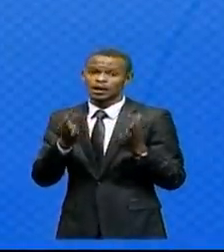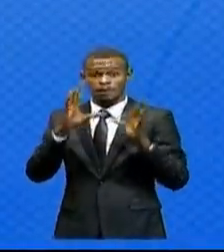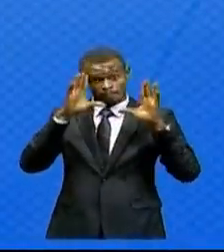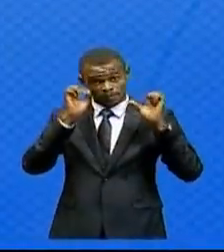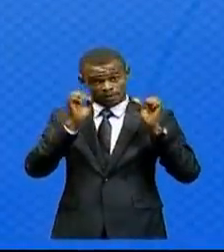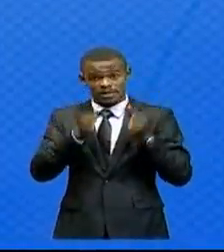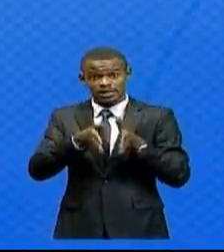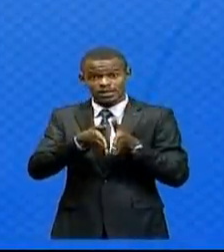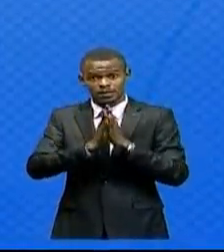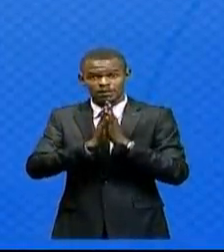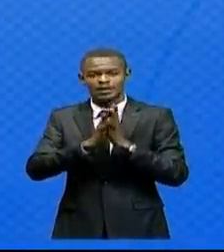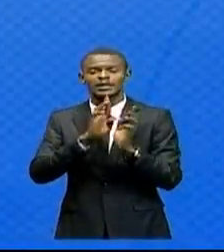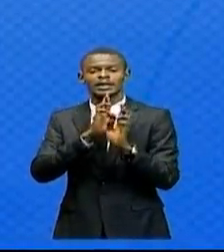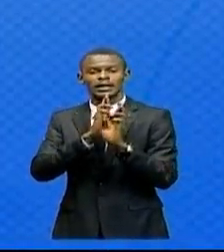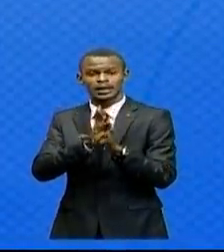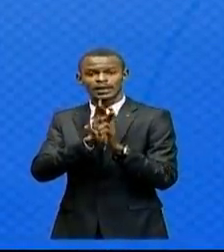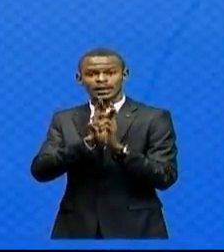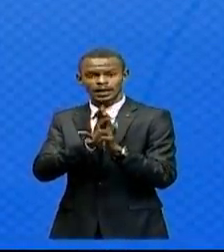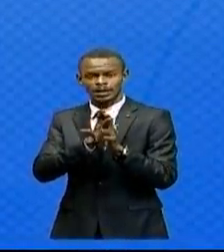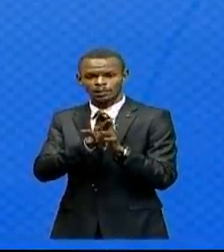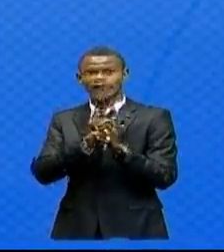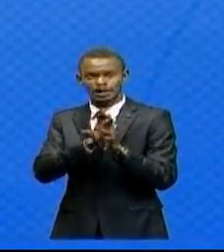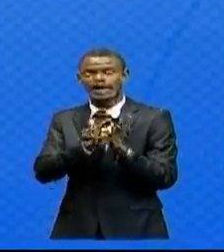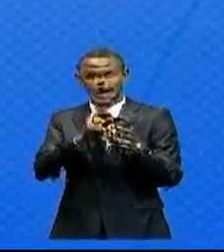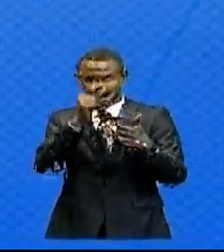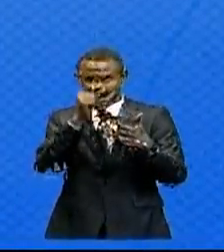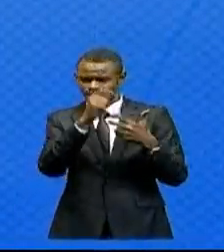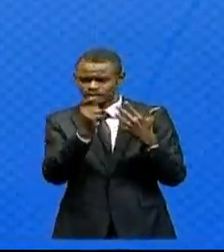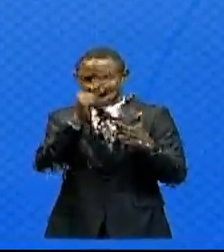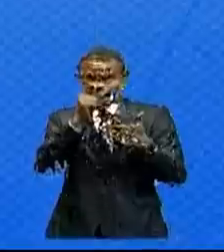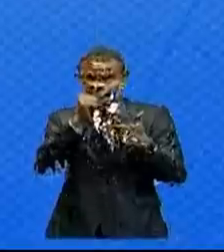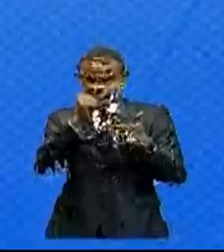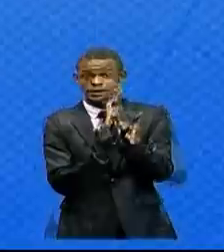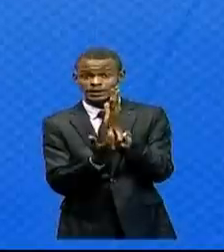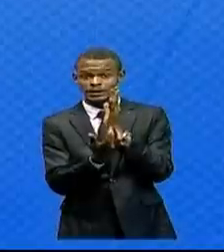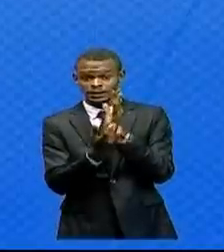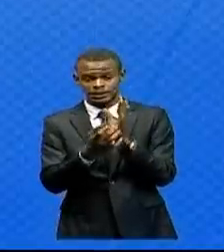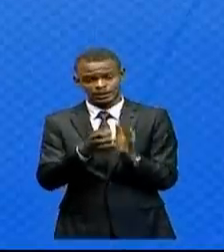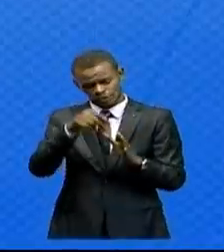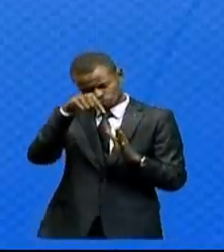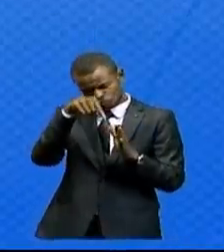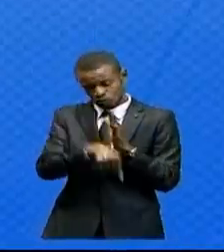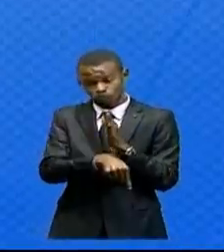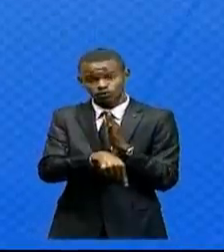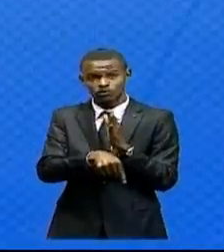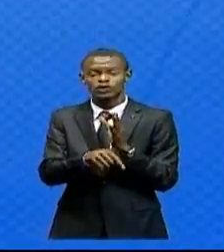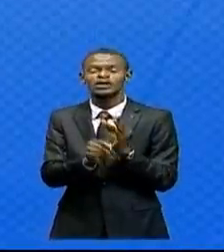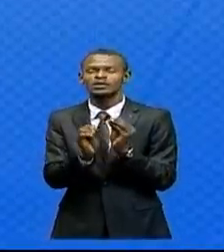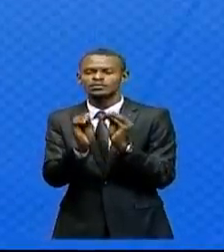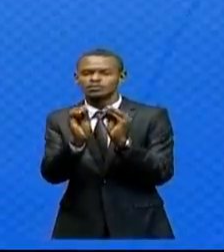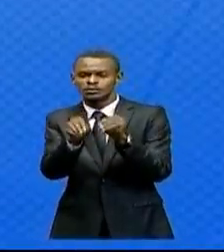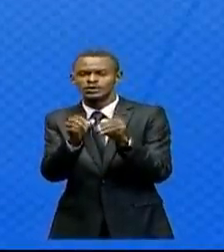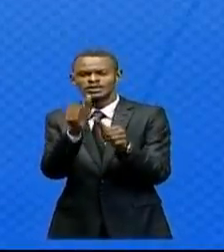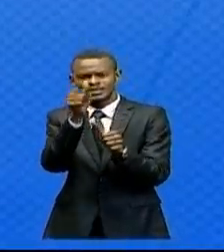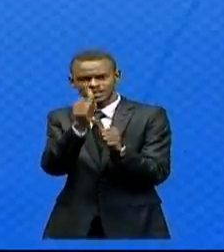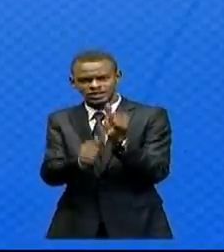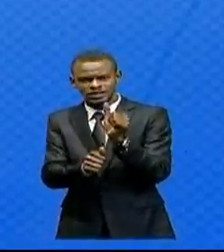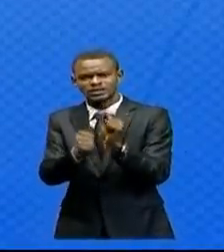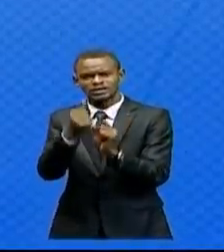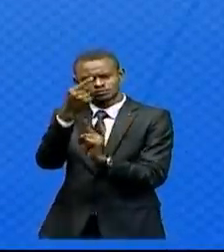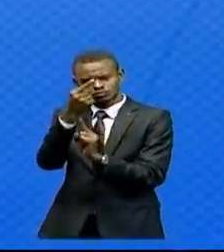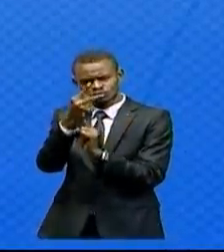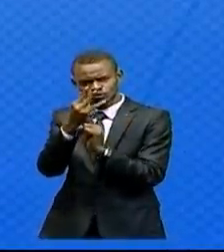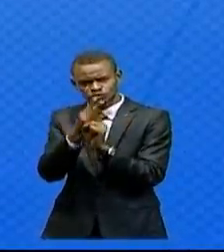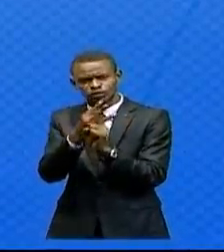d'exécution technique et financière de ce programme de développement soit rendu disponible chaque trimestre, pour lui permettre